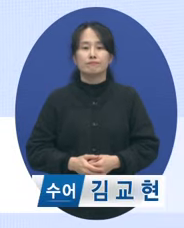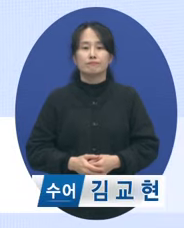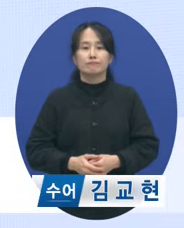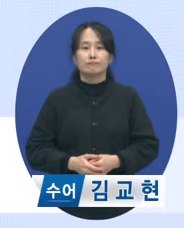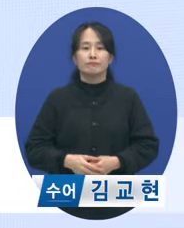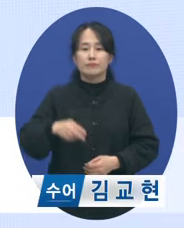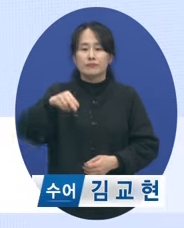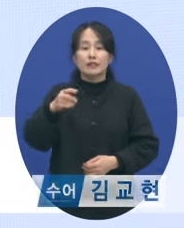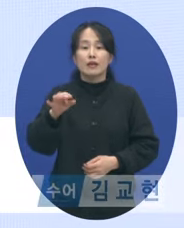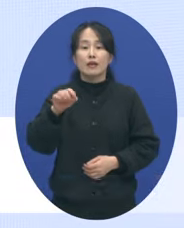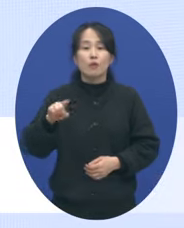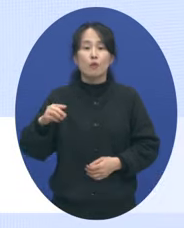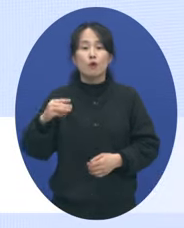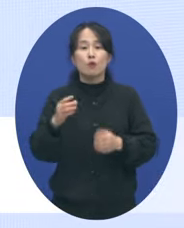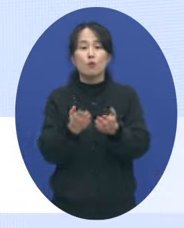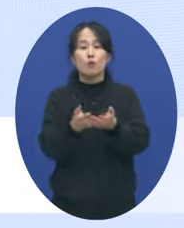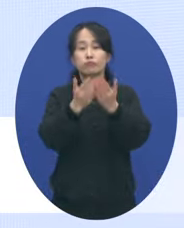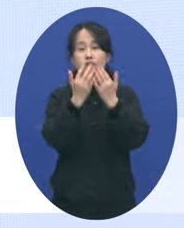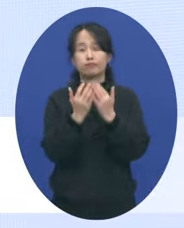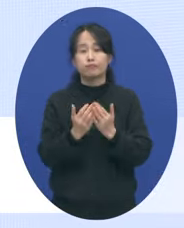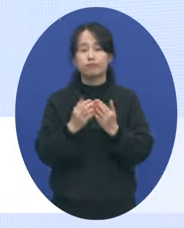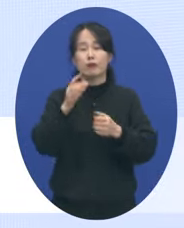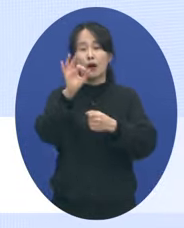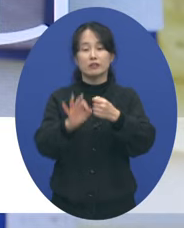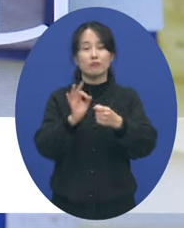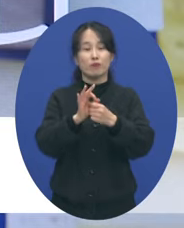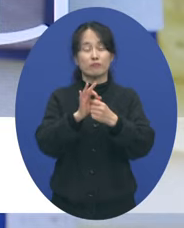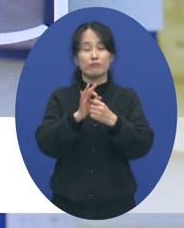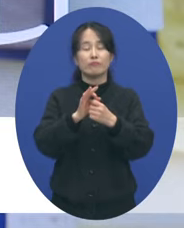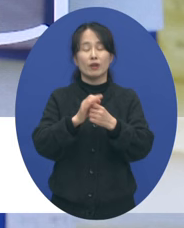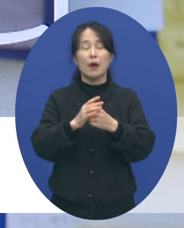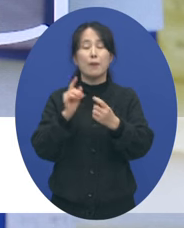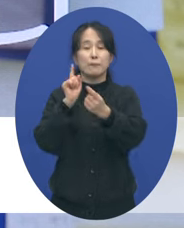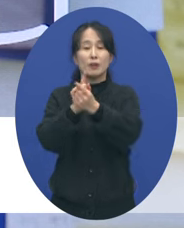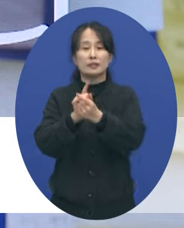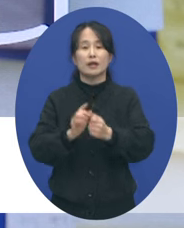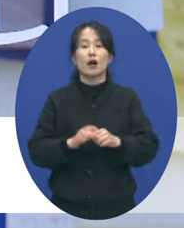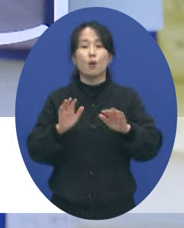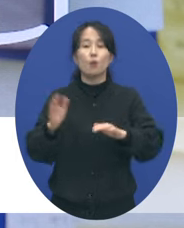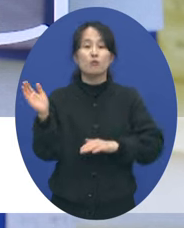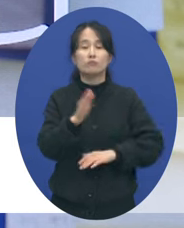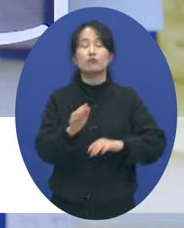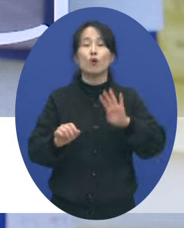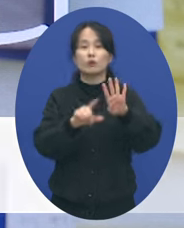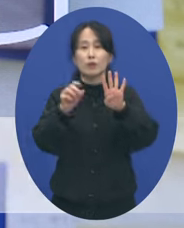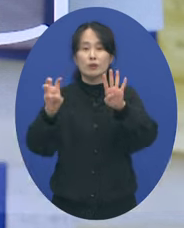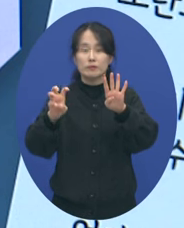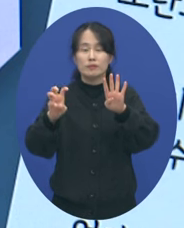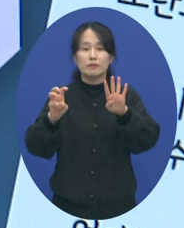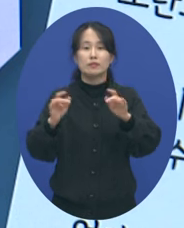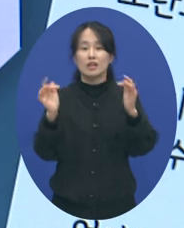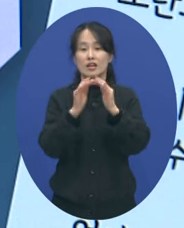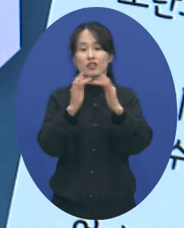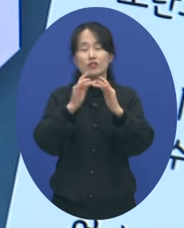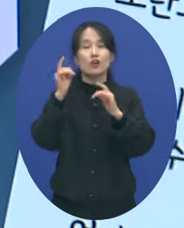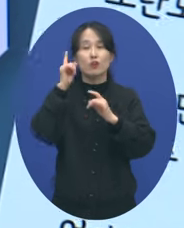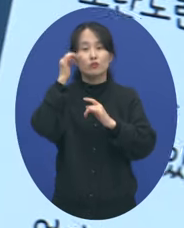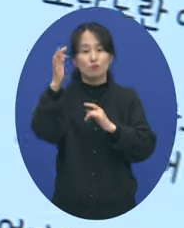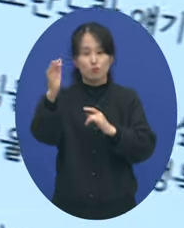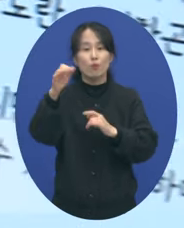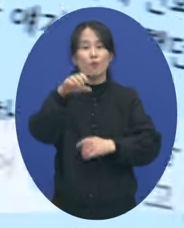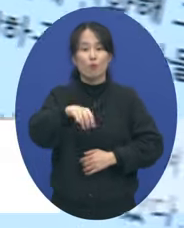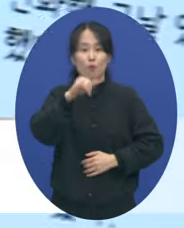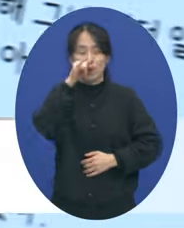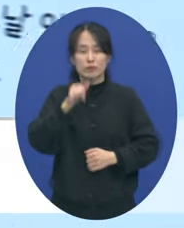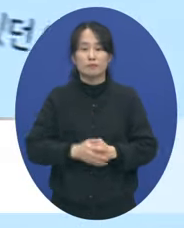경기도는 세월호 참사 10주기를 맞아 오늘부터 4월 30일까지 온라인 추모관을 운영합니다 온라인 추모관은